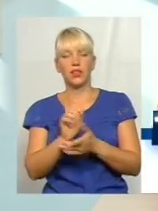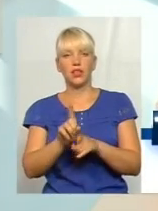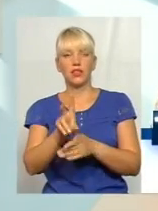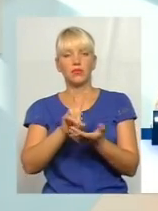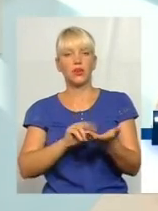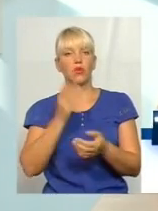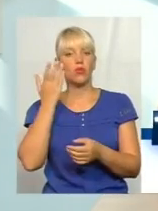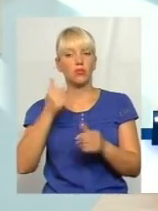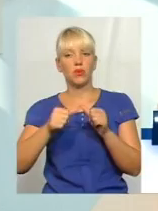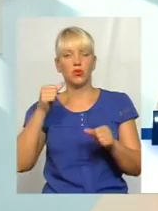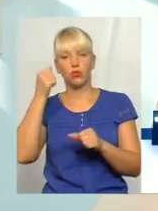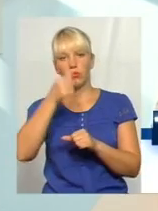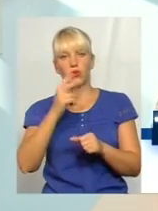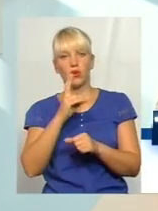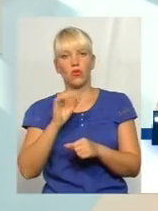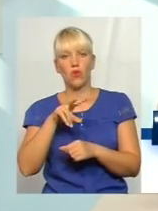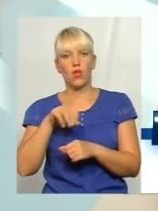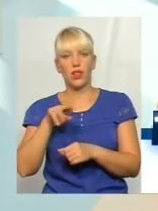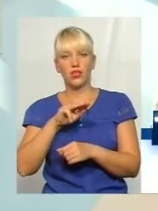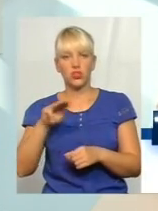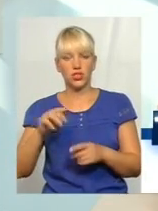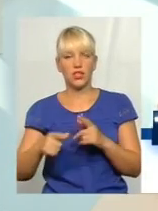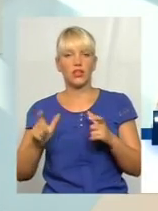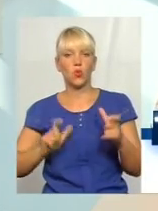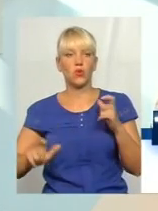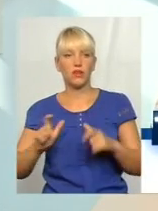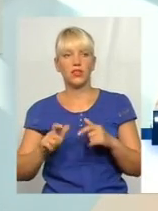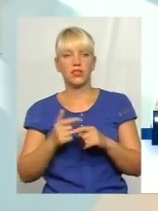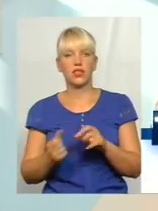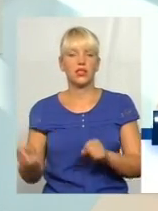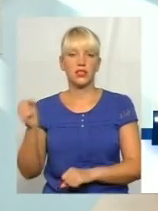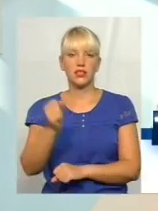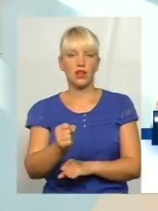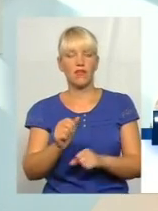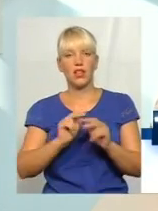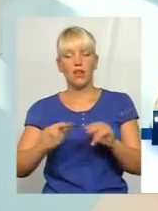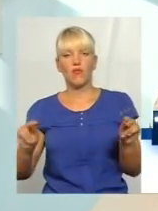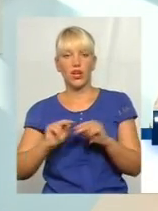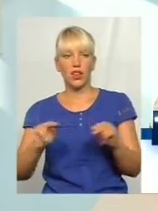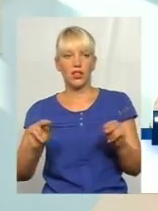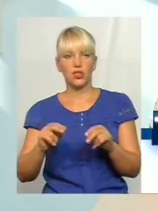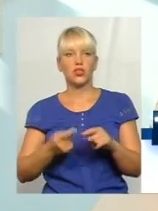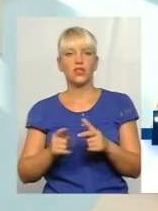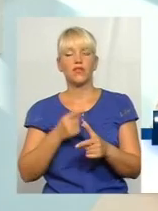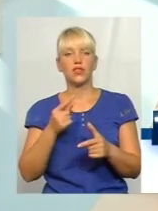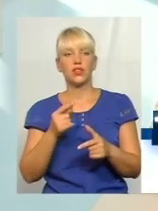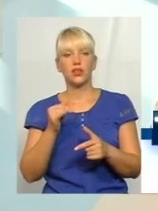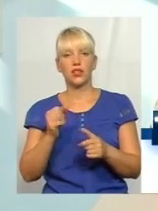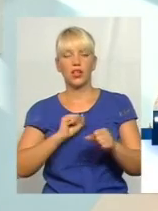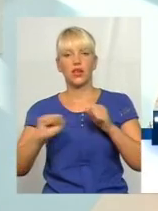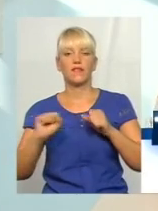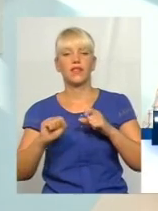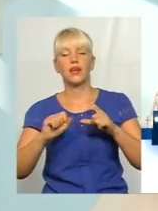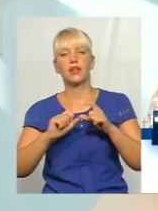Минулого року цього з коледжа з університета ставили викладачів чи керівний персонал